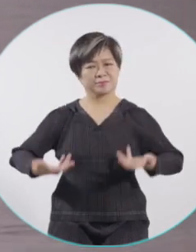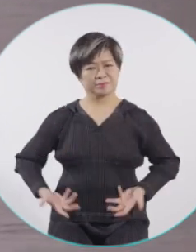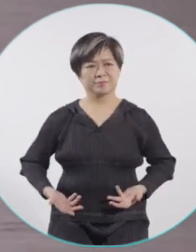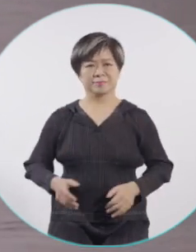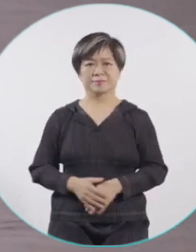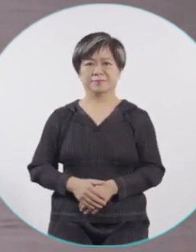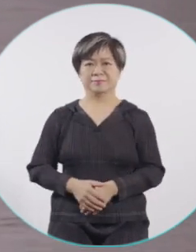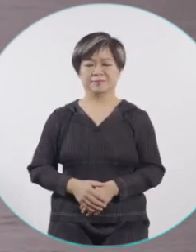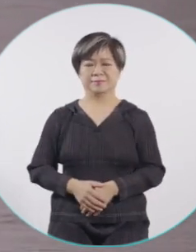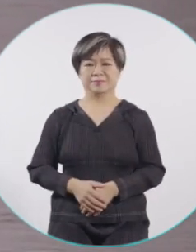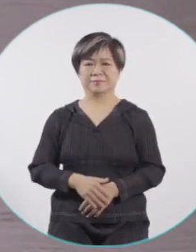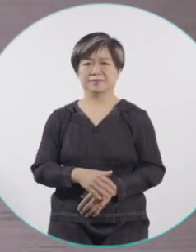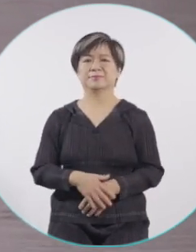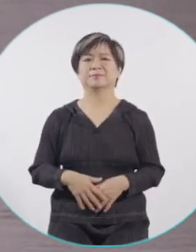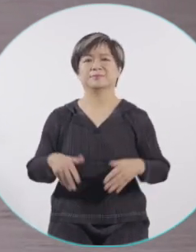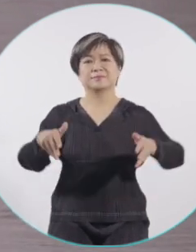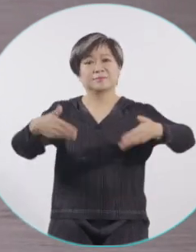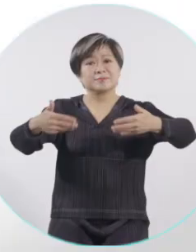左手也放轻松。